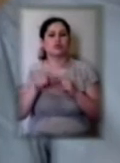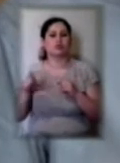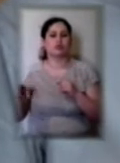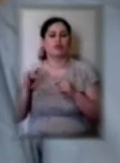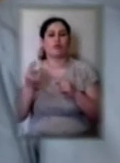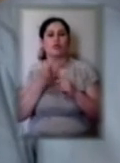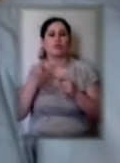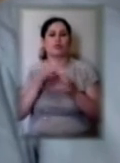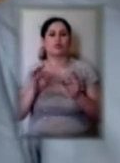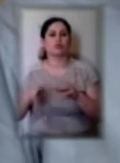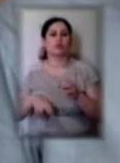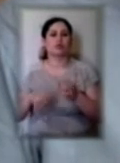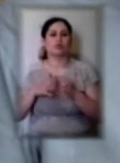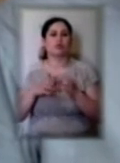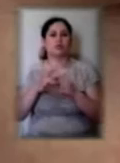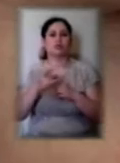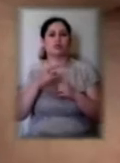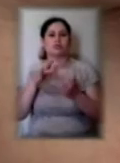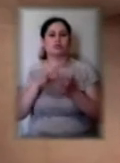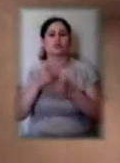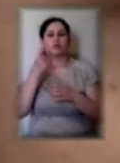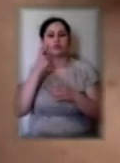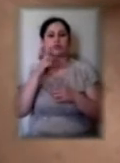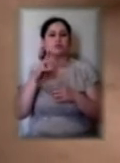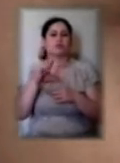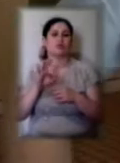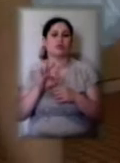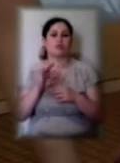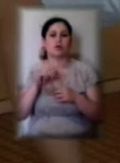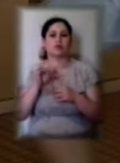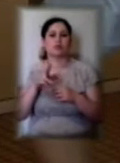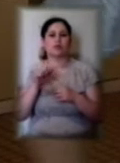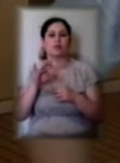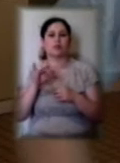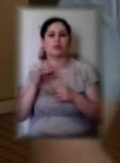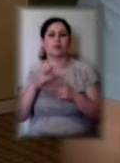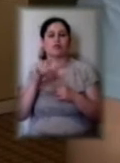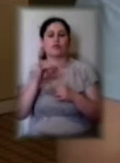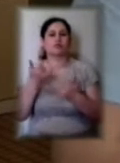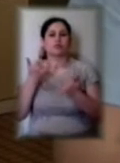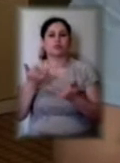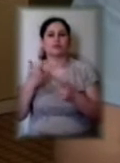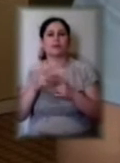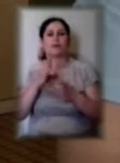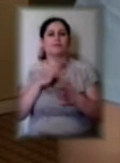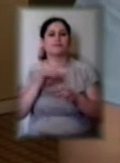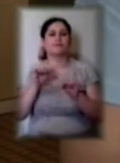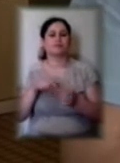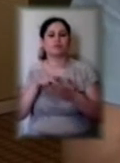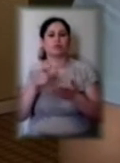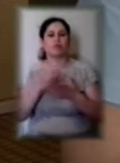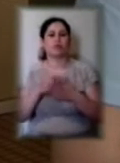директор Херсонського регіонального центру оцінювання якості освіти Максим Кирпенко. Вони сьогодні мали змогу зайти в свої персональні